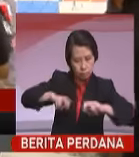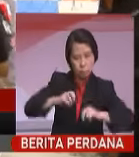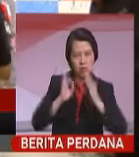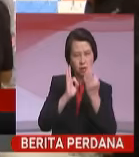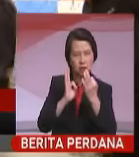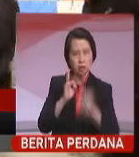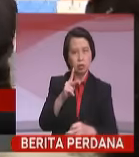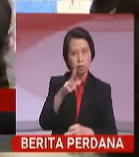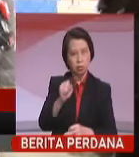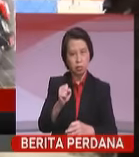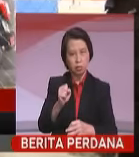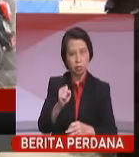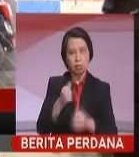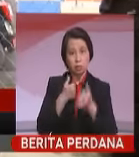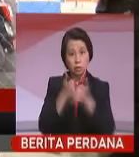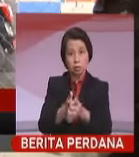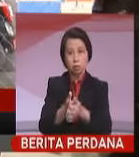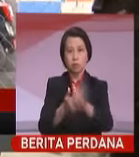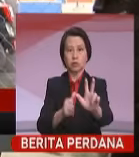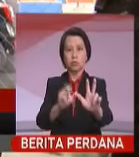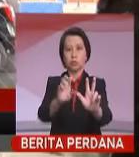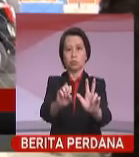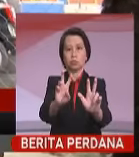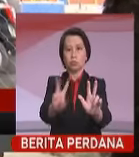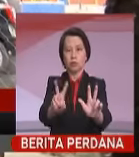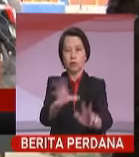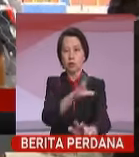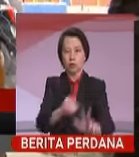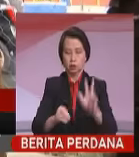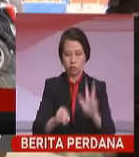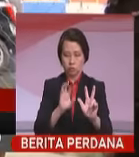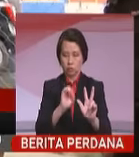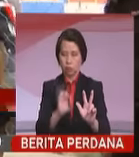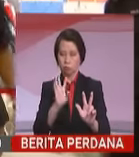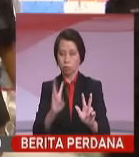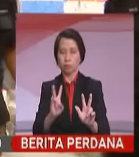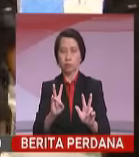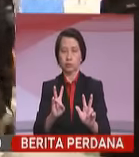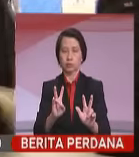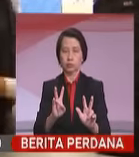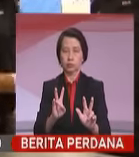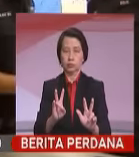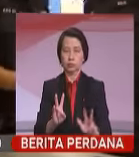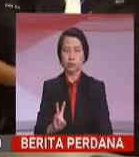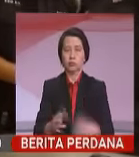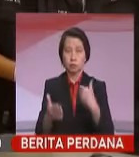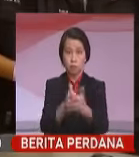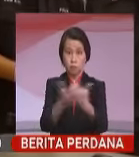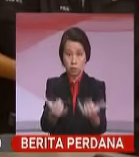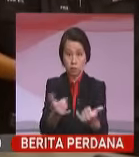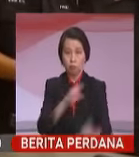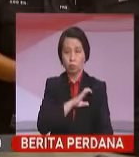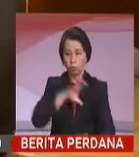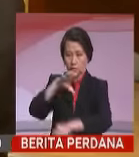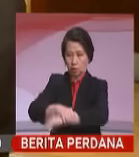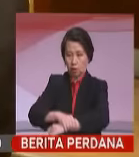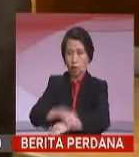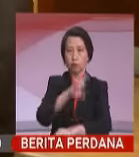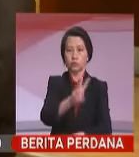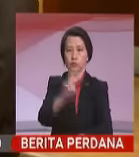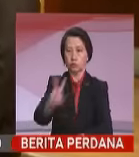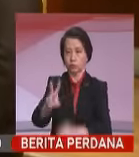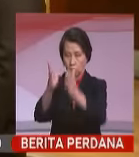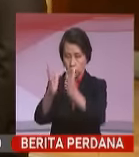terhadap kes berkenaan mengikut Seksyen 302 dan 307 Kanun Keseksaan. Sehingga kini polis menahan 22